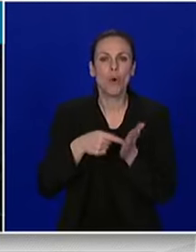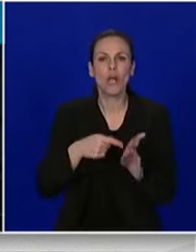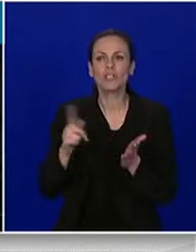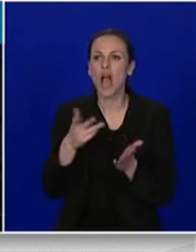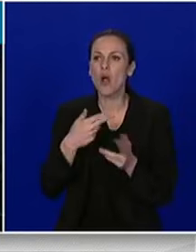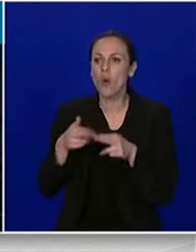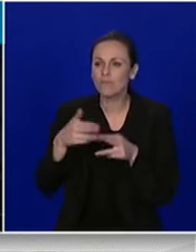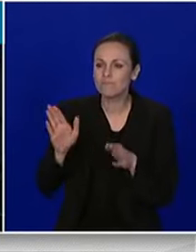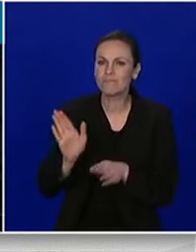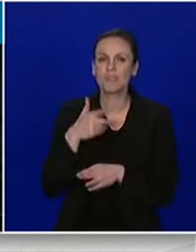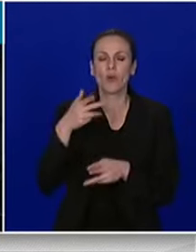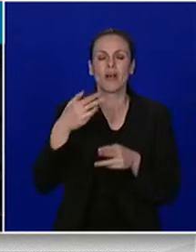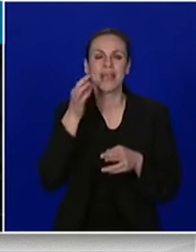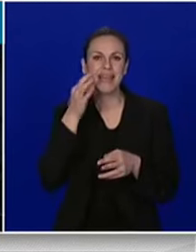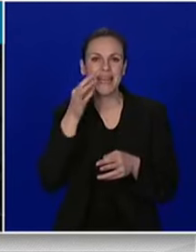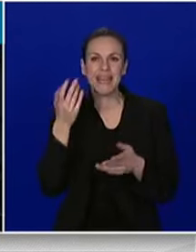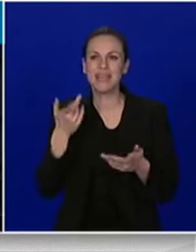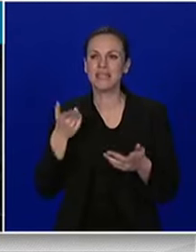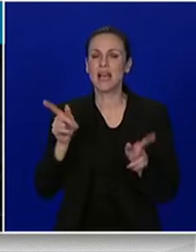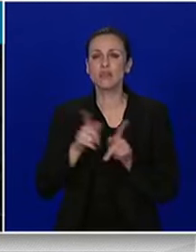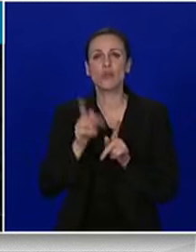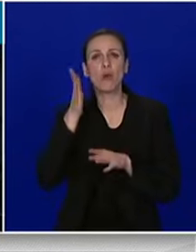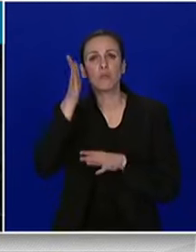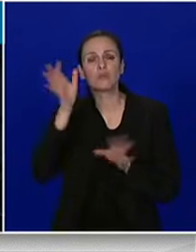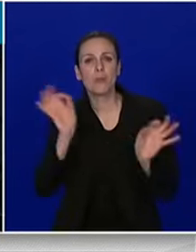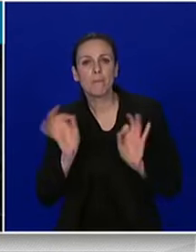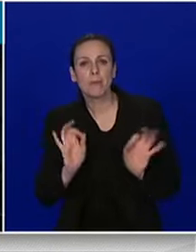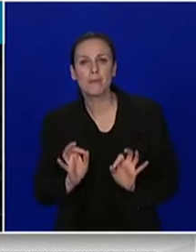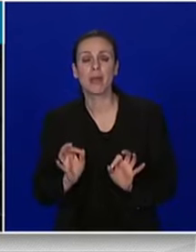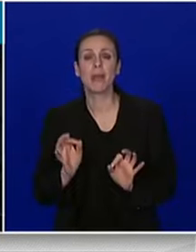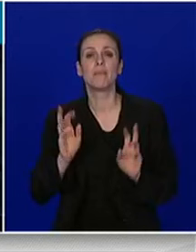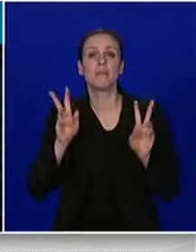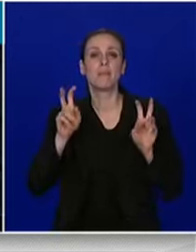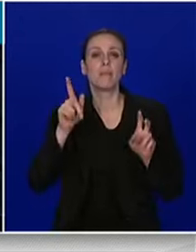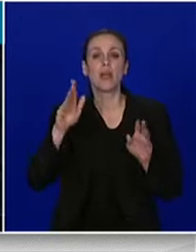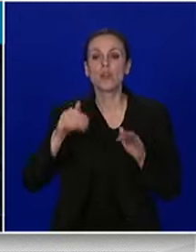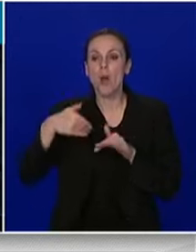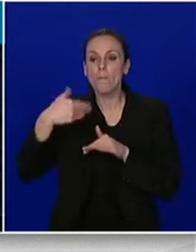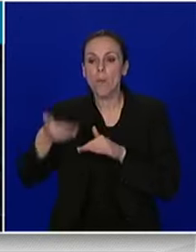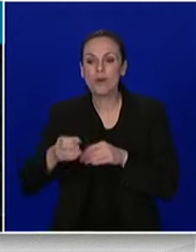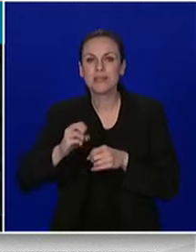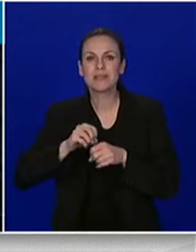i kako bi se pripremili za ono što se već zove